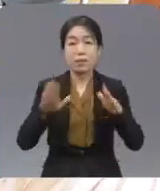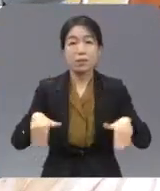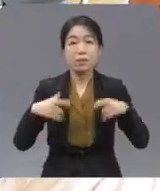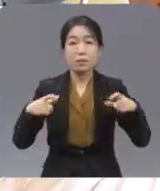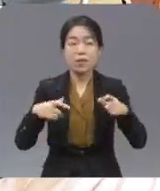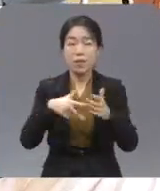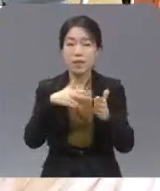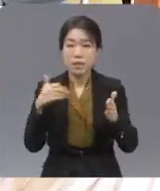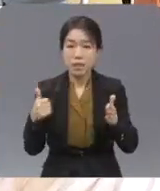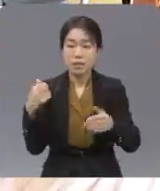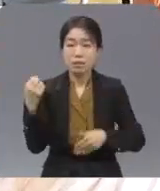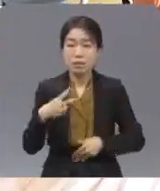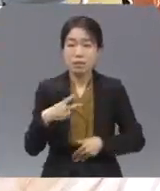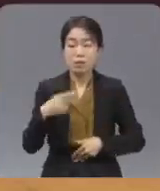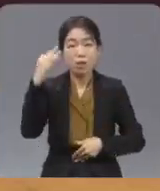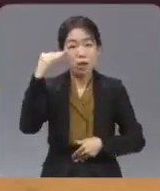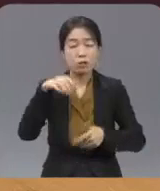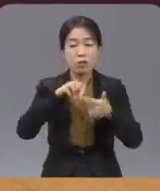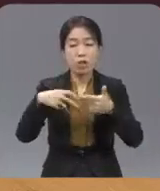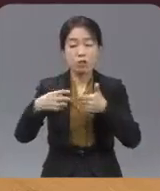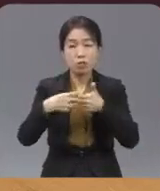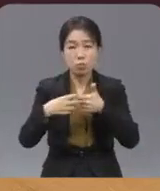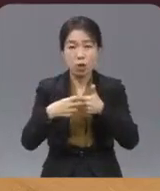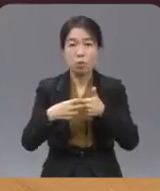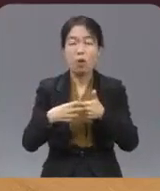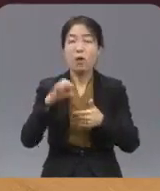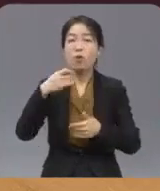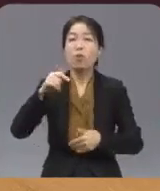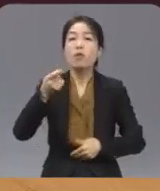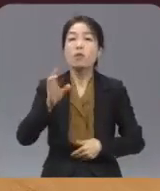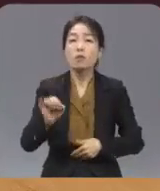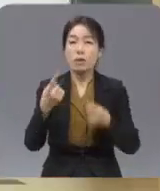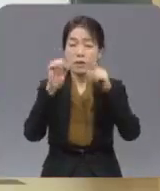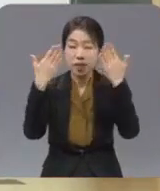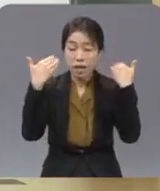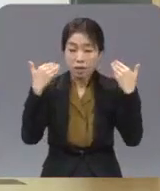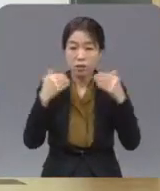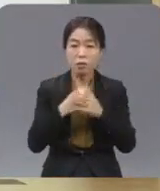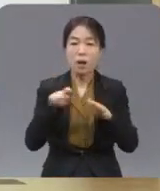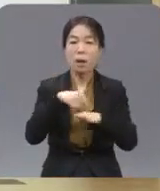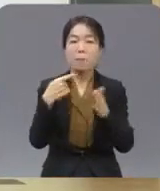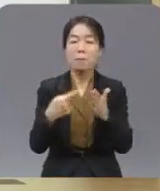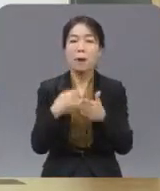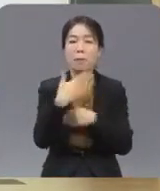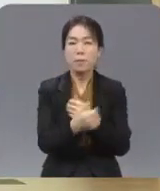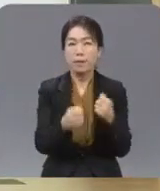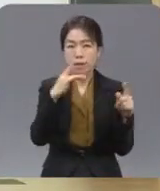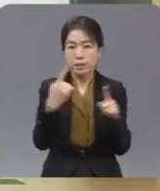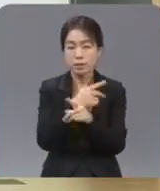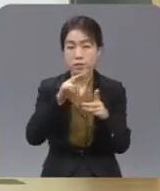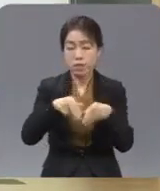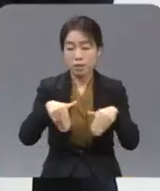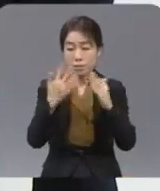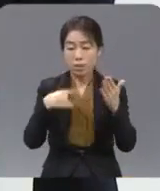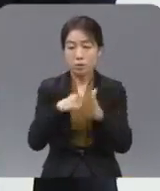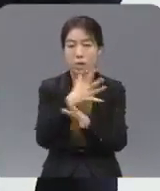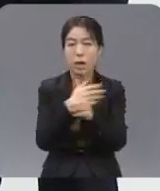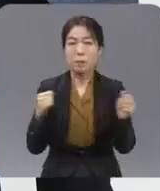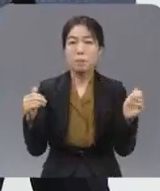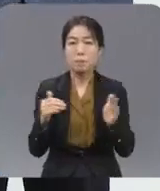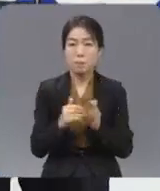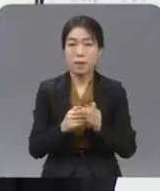전라남도와 장흥군 그리고 국립나주병원과 원광대학교가 전라남도 마음건강치유센터 설립을 위한 협약을